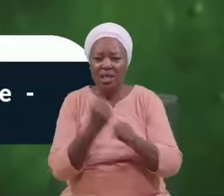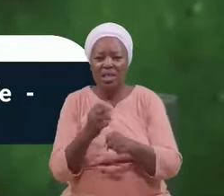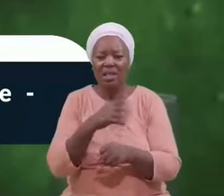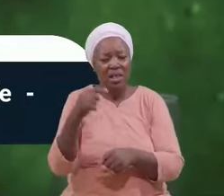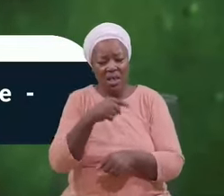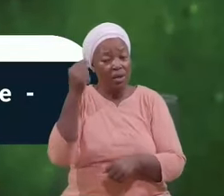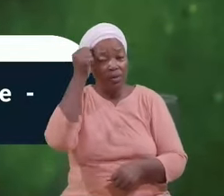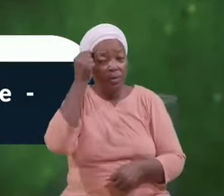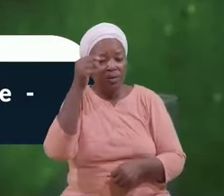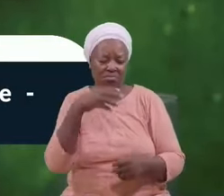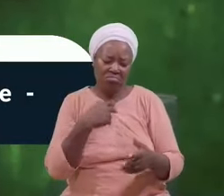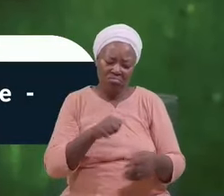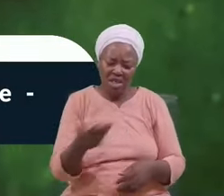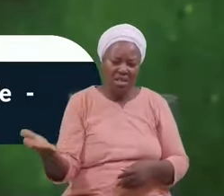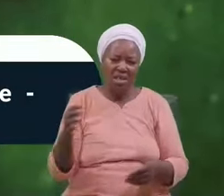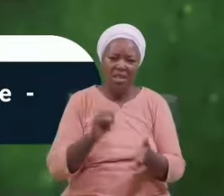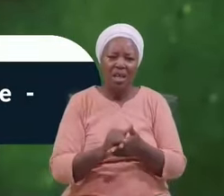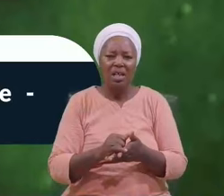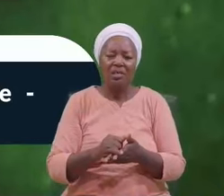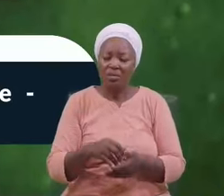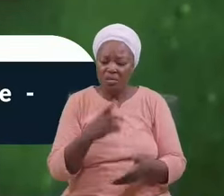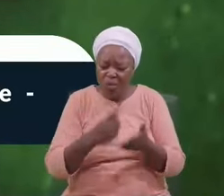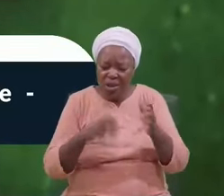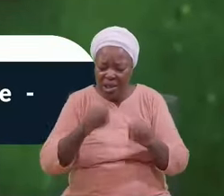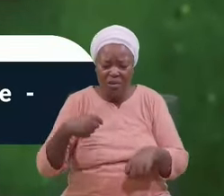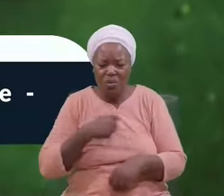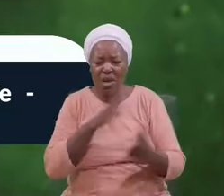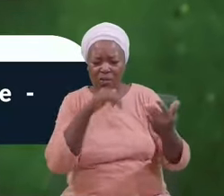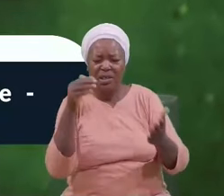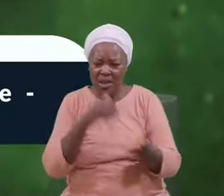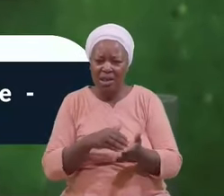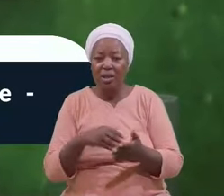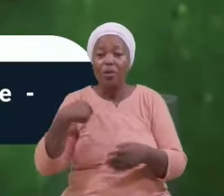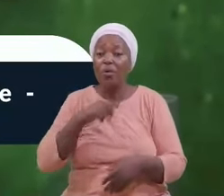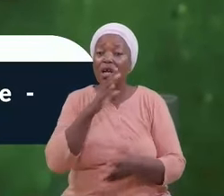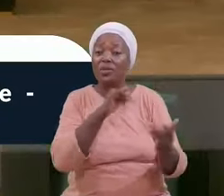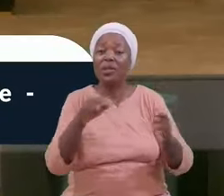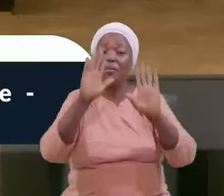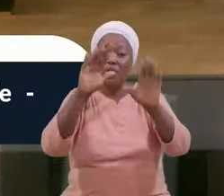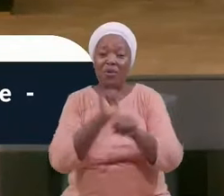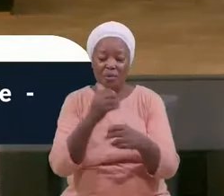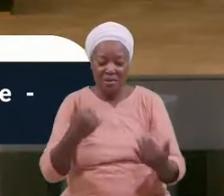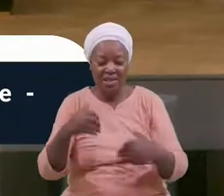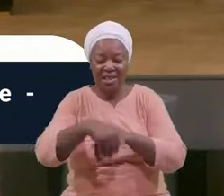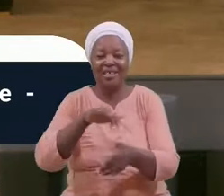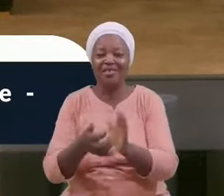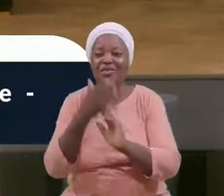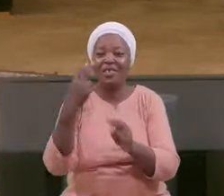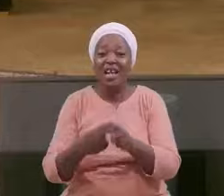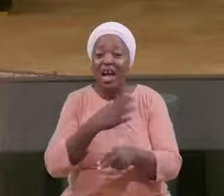Il disait que, mais quoi d'autre espérons-nous? Nous espérons des miracles ce soir et cela va vous